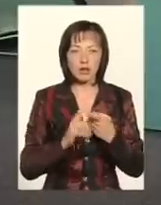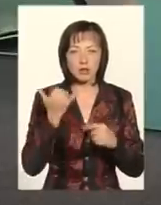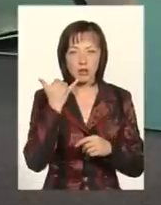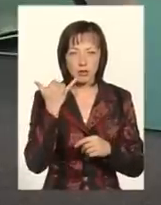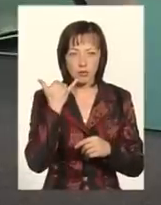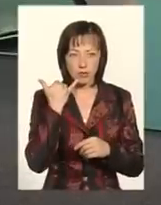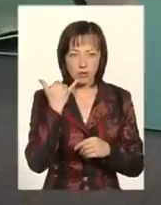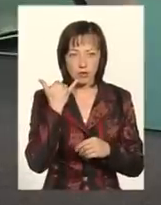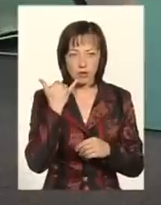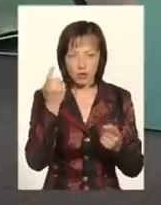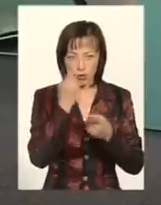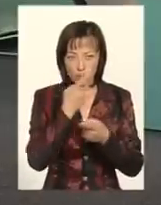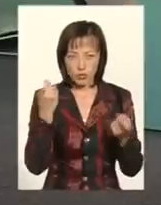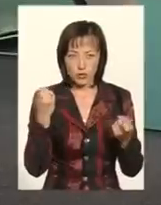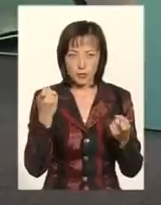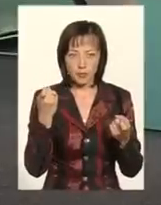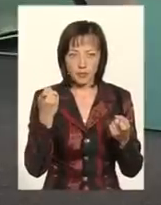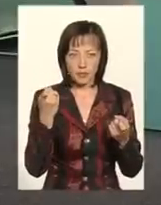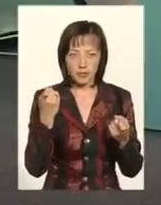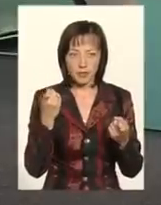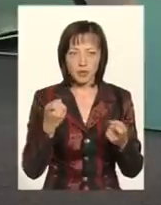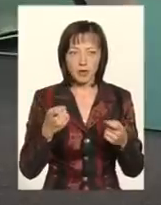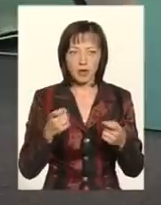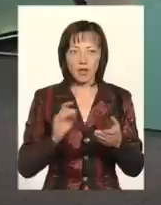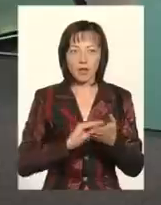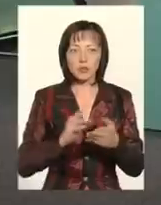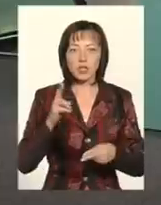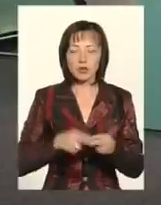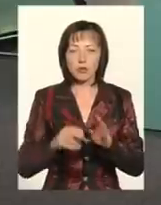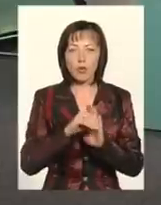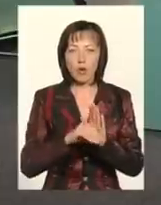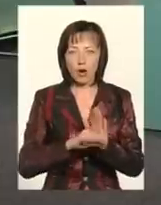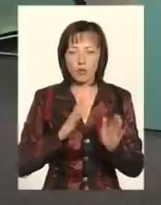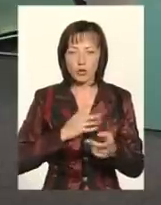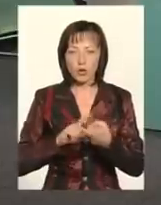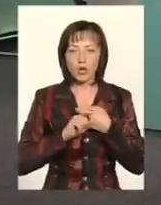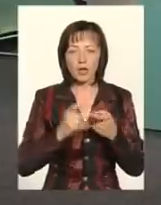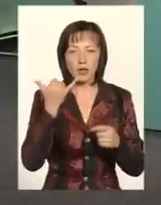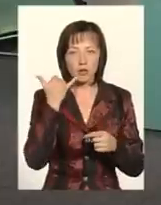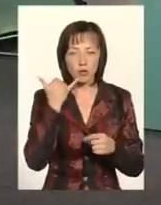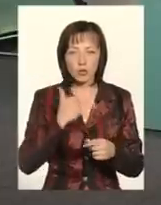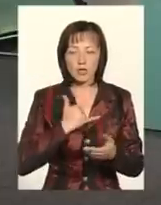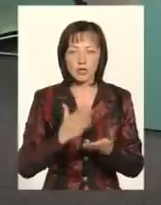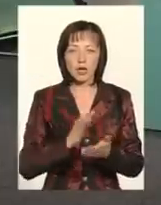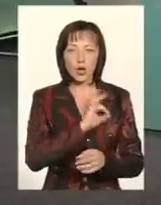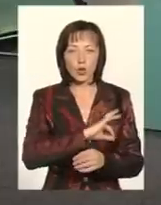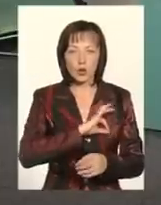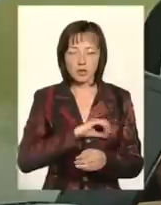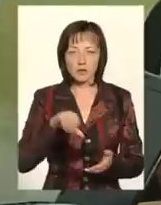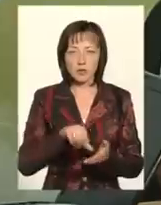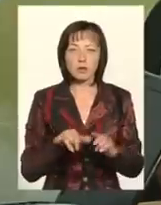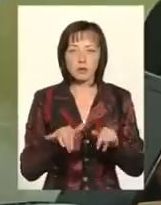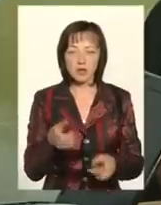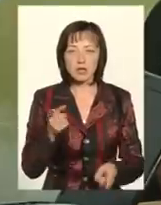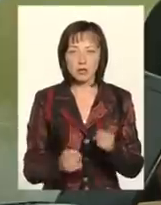думаю буьла озвучте в титрах він буде по закінченню програми буде наш контактний телефон в нас є юрист який виступає по справах